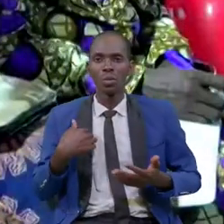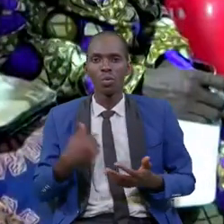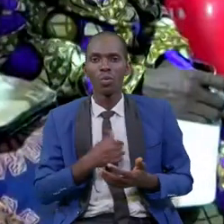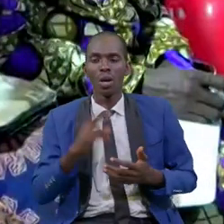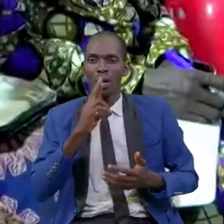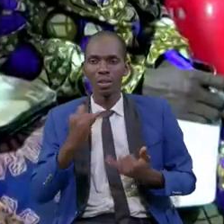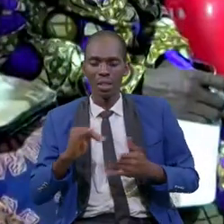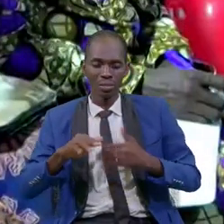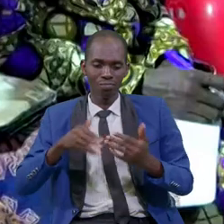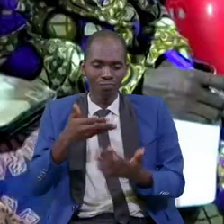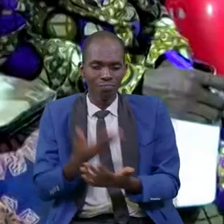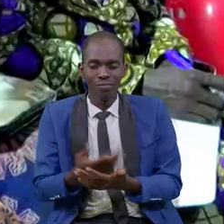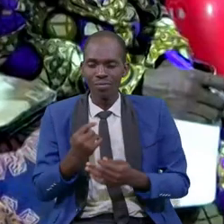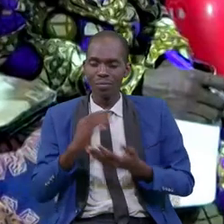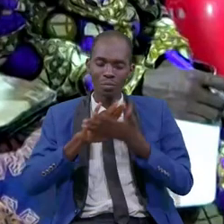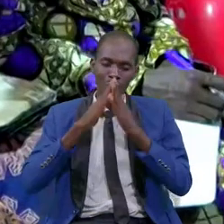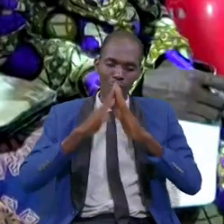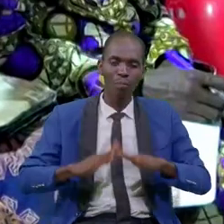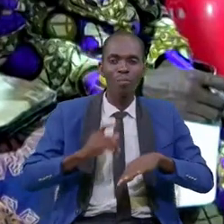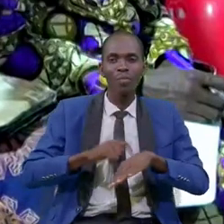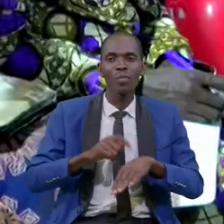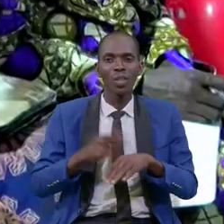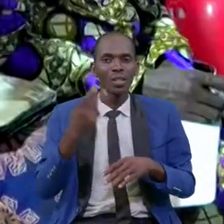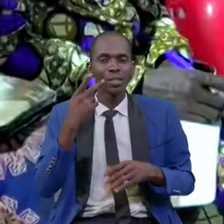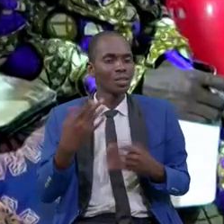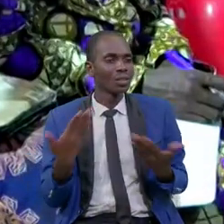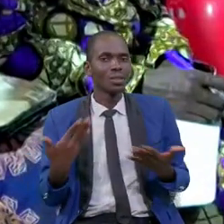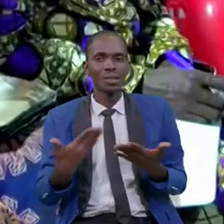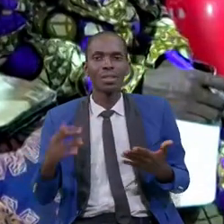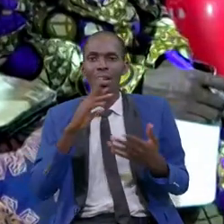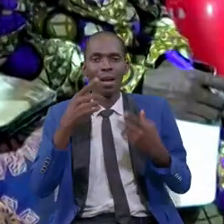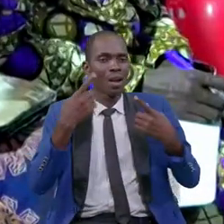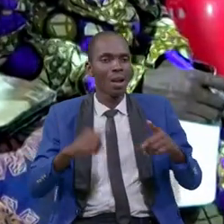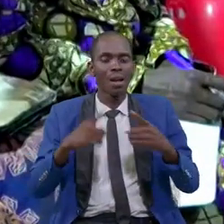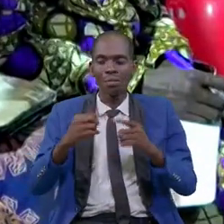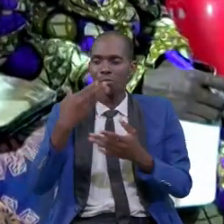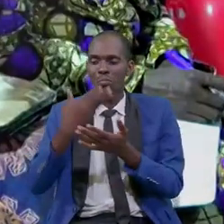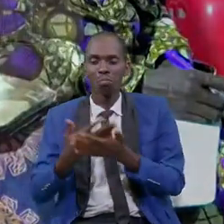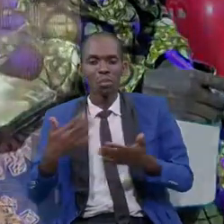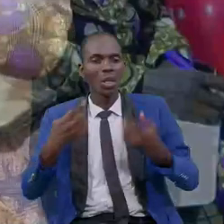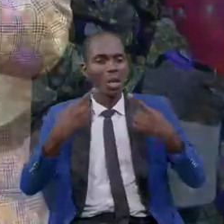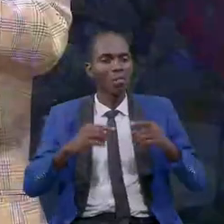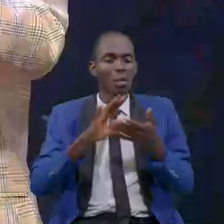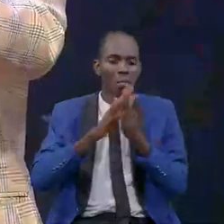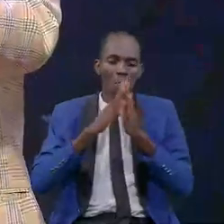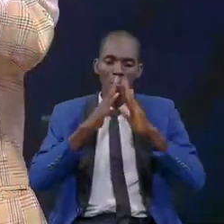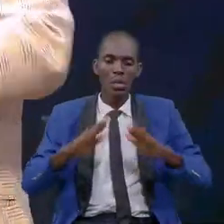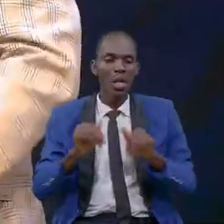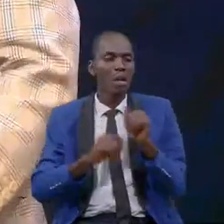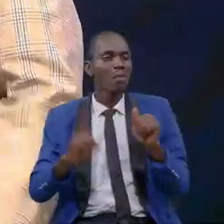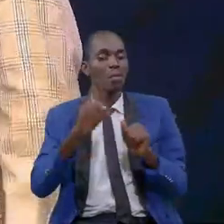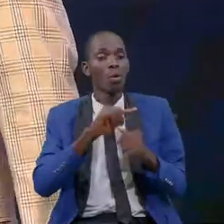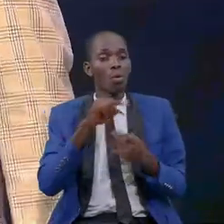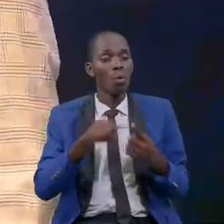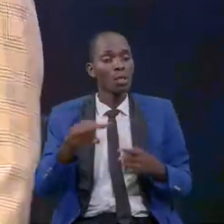tout va bien maintenant, que la civilisation augmente, maintenant il y aura la paix partout.